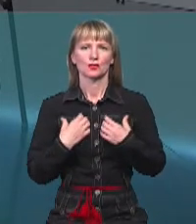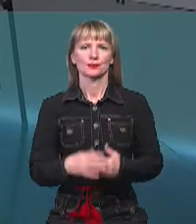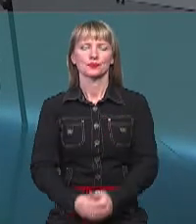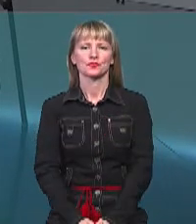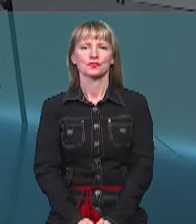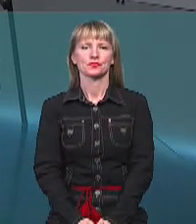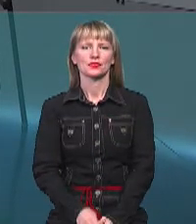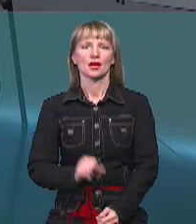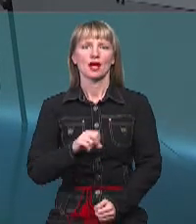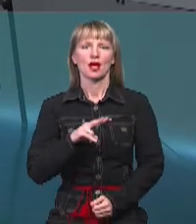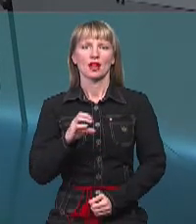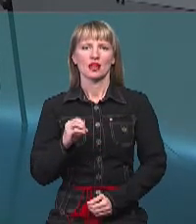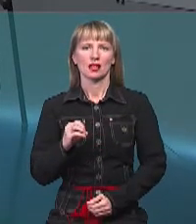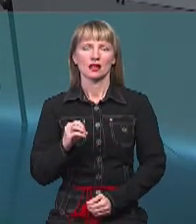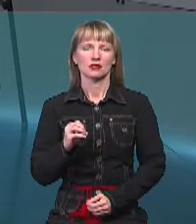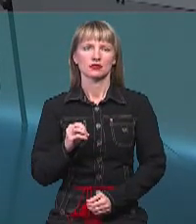Страшно. Але